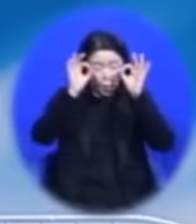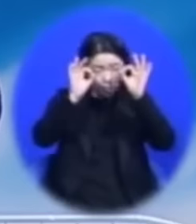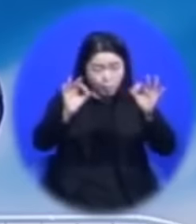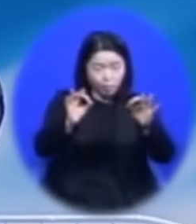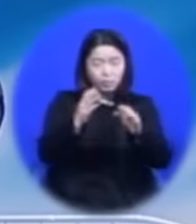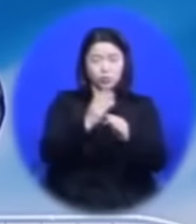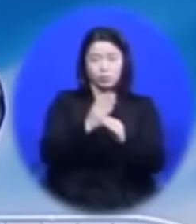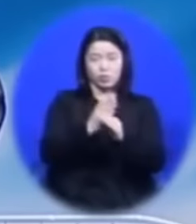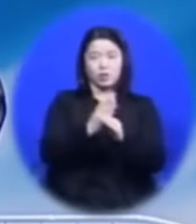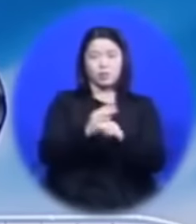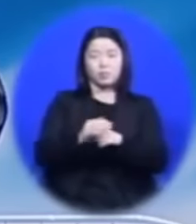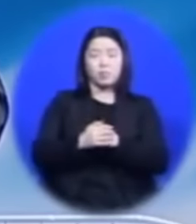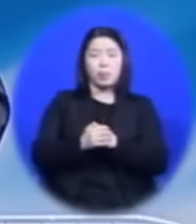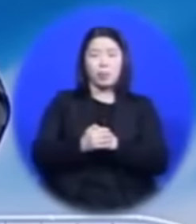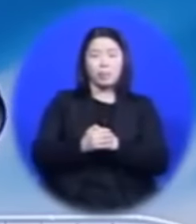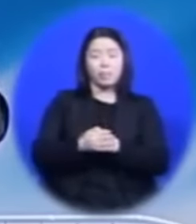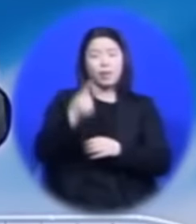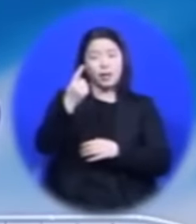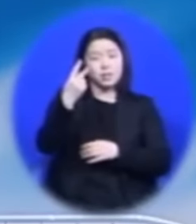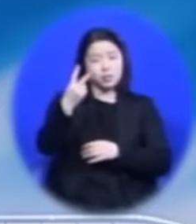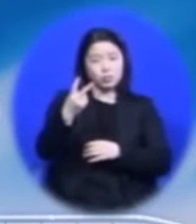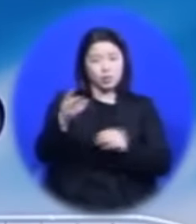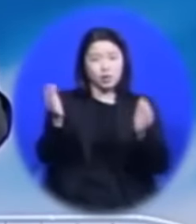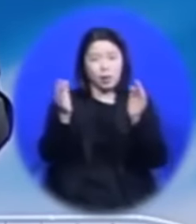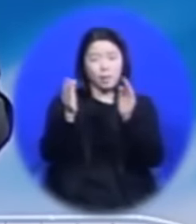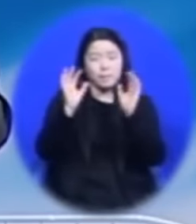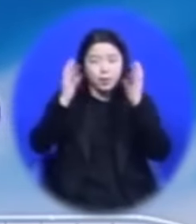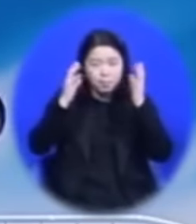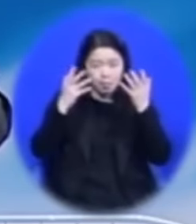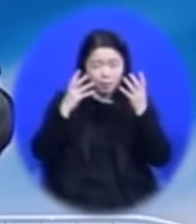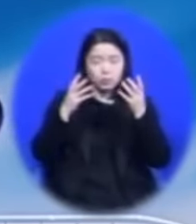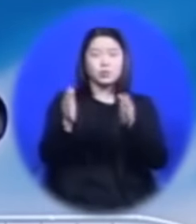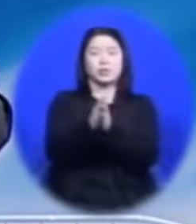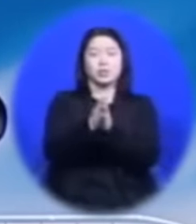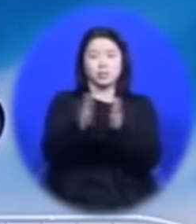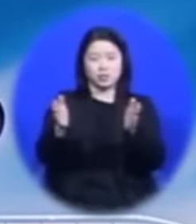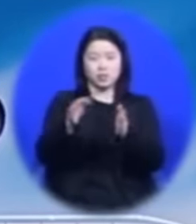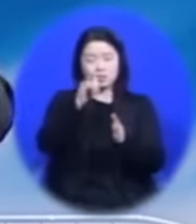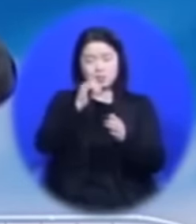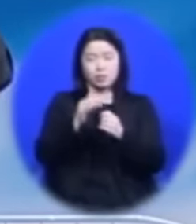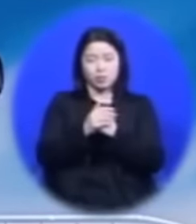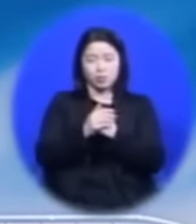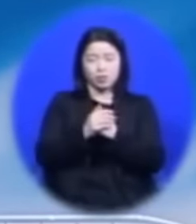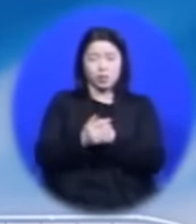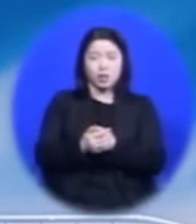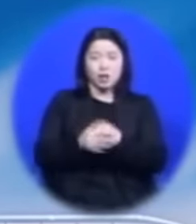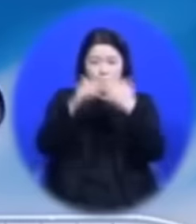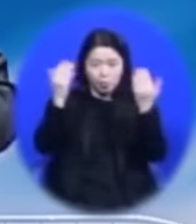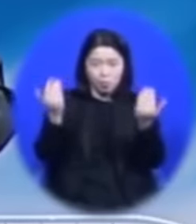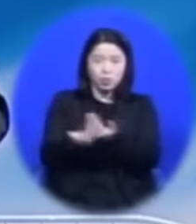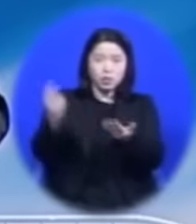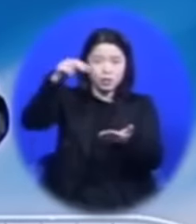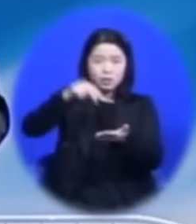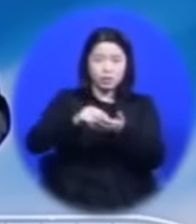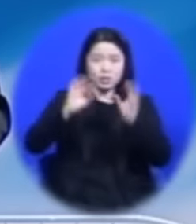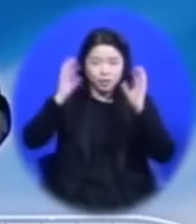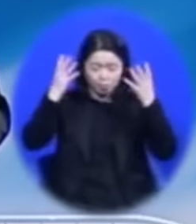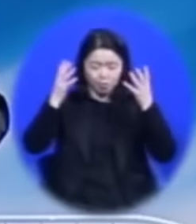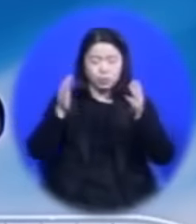교인들이 한 사람, 두 사람 박수를 치기 시작했어요. 일어나서 다 박수를 치기